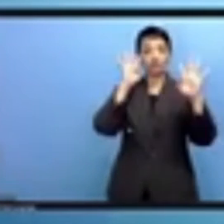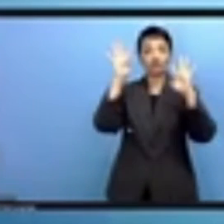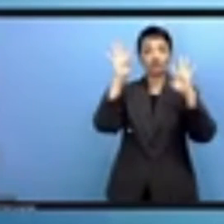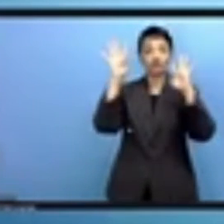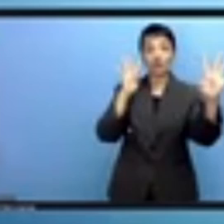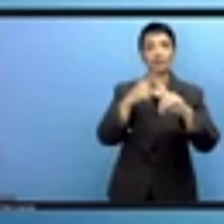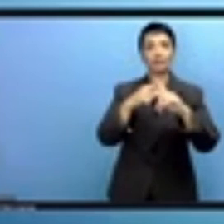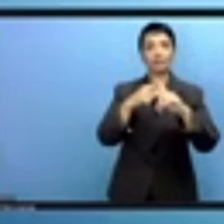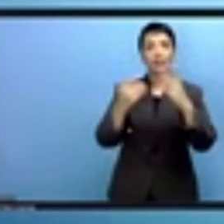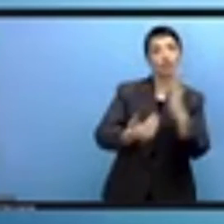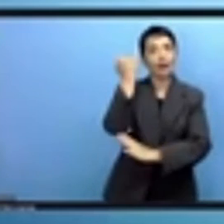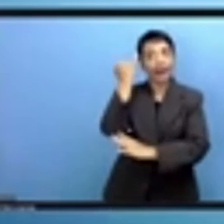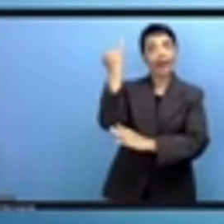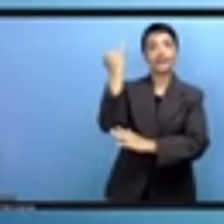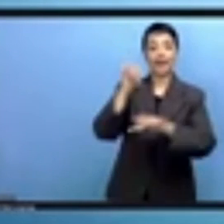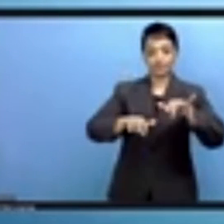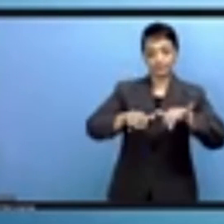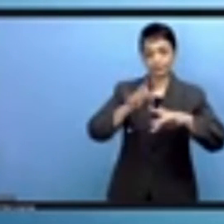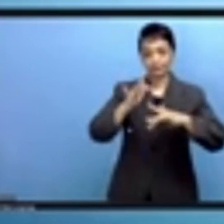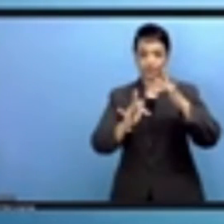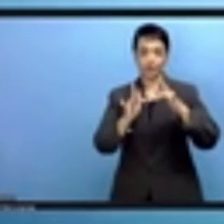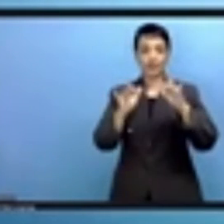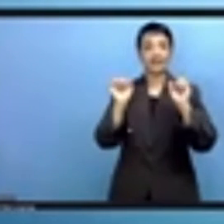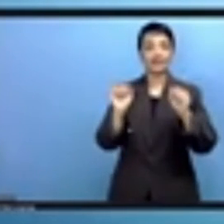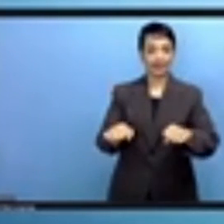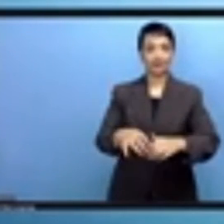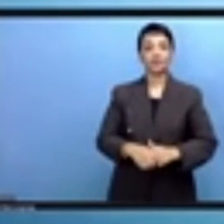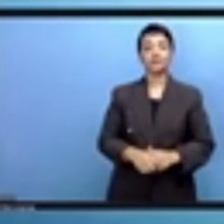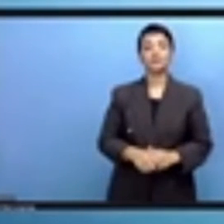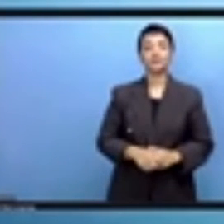也阻碍了创新。